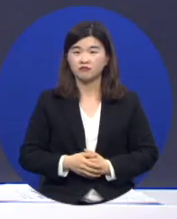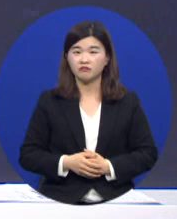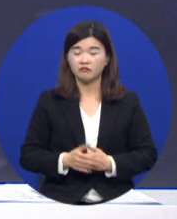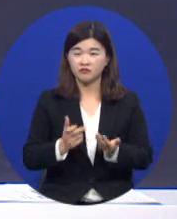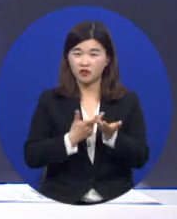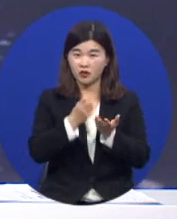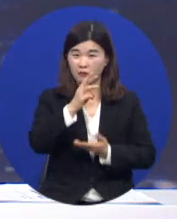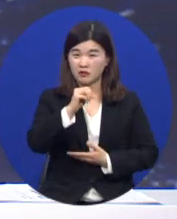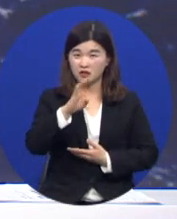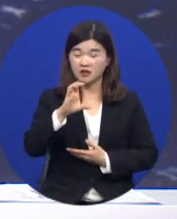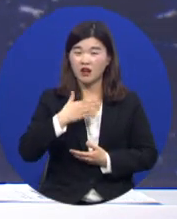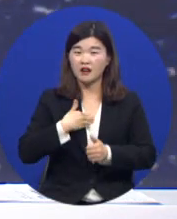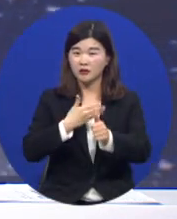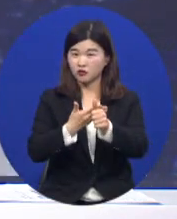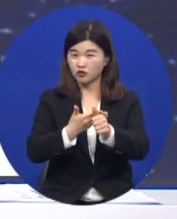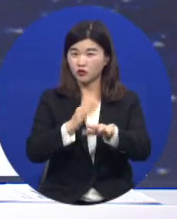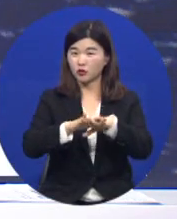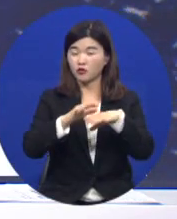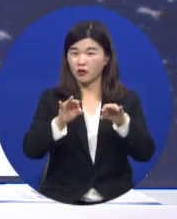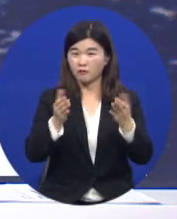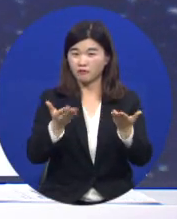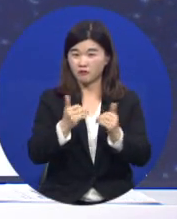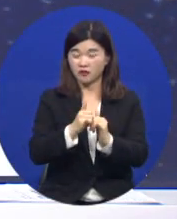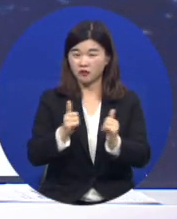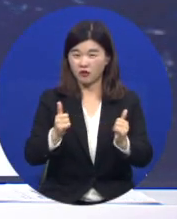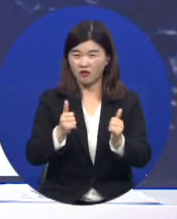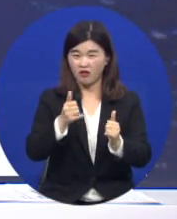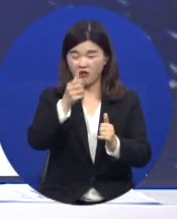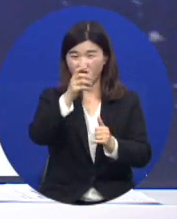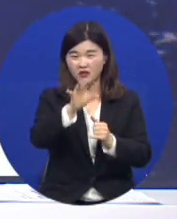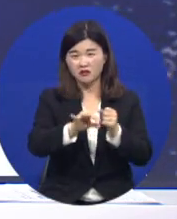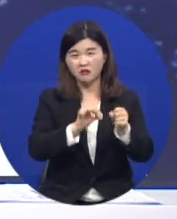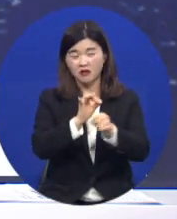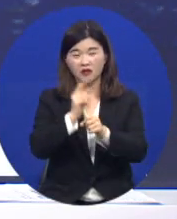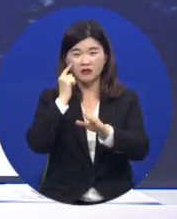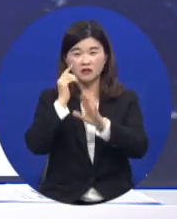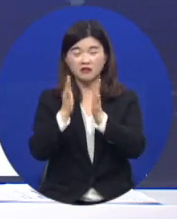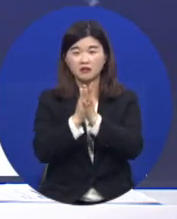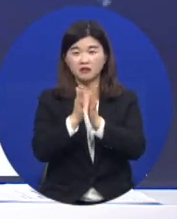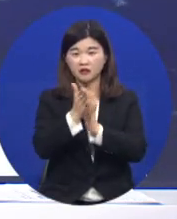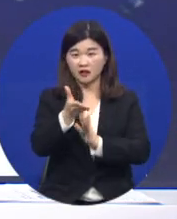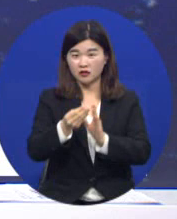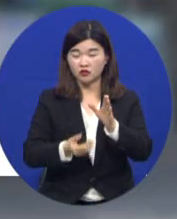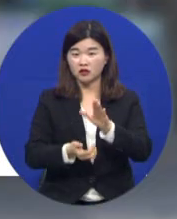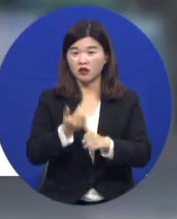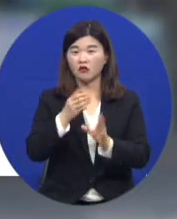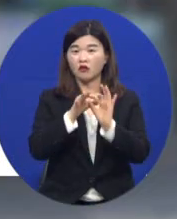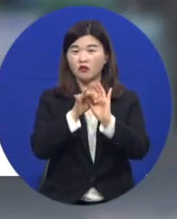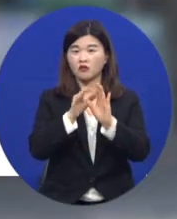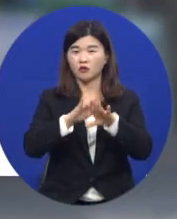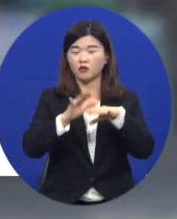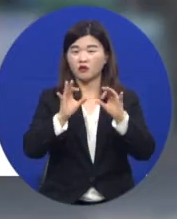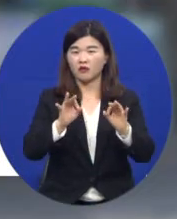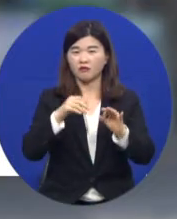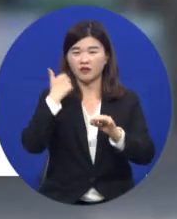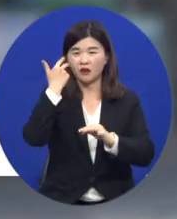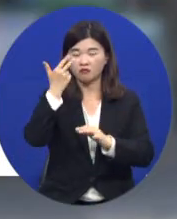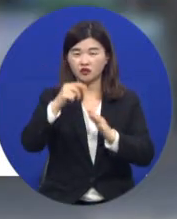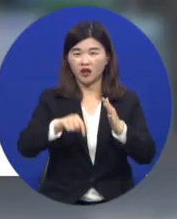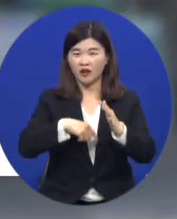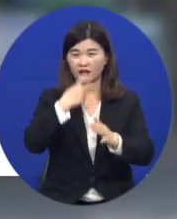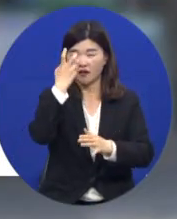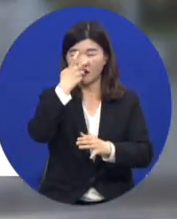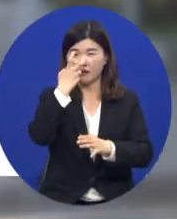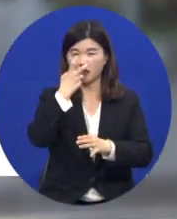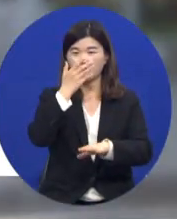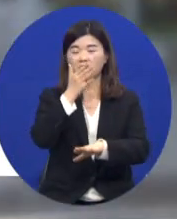제주 MBC가 보도한 농협 대출 담당 직원의 수십억 원 셀프 대출 사건과 관련해 농협은행이 다음 주 내부